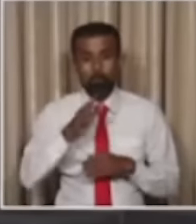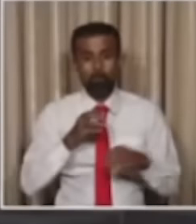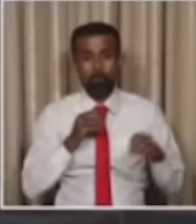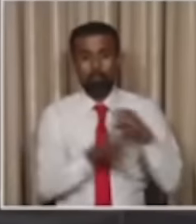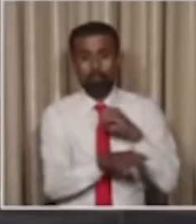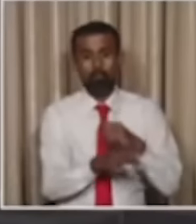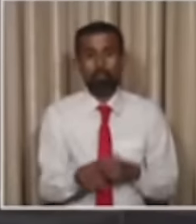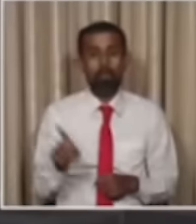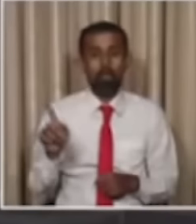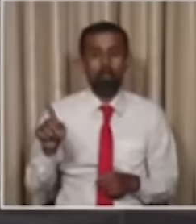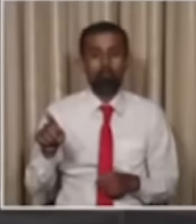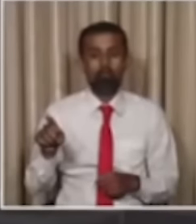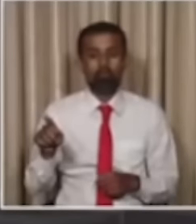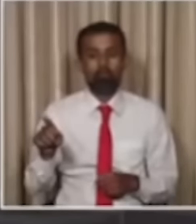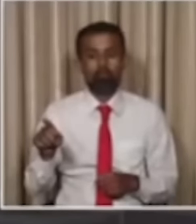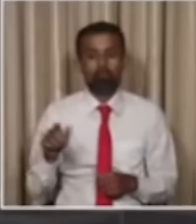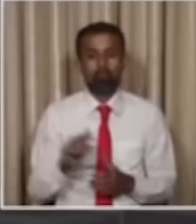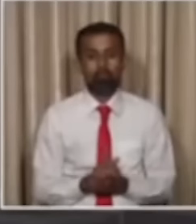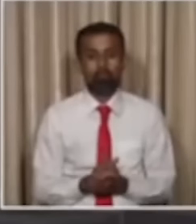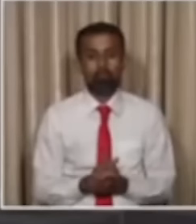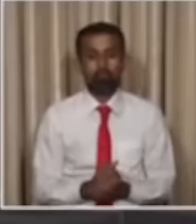කවුද?